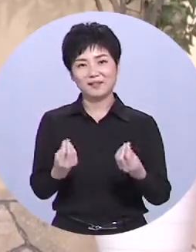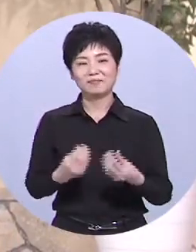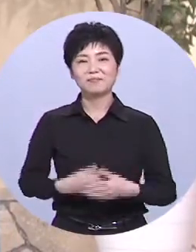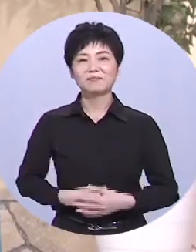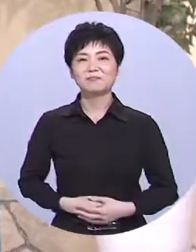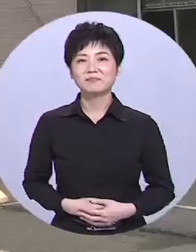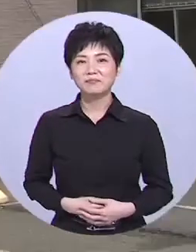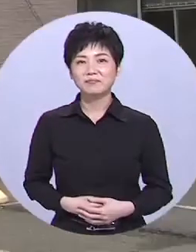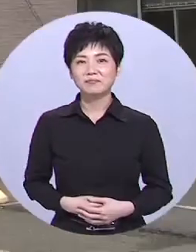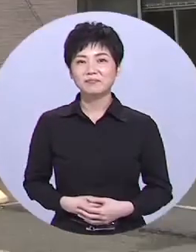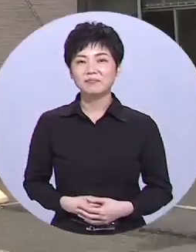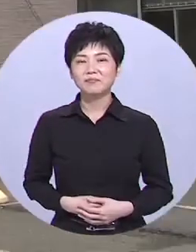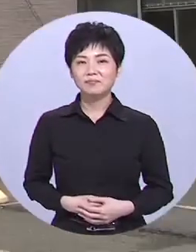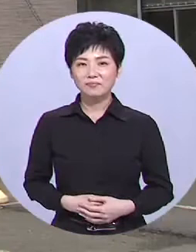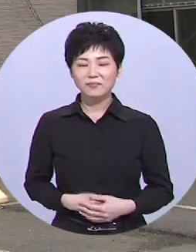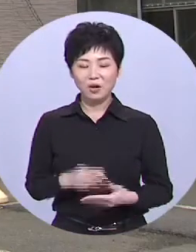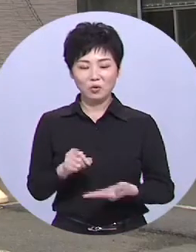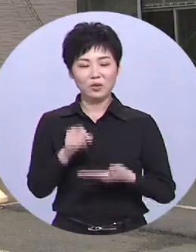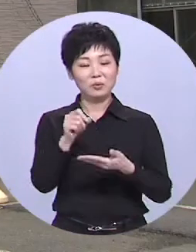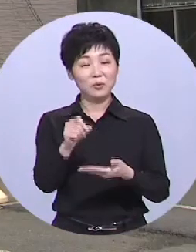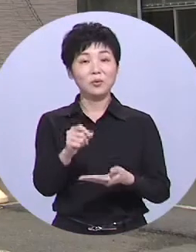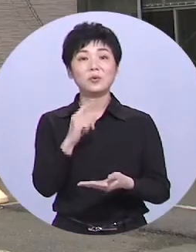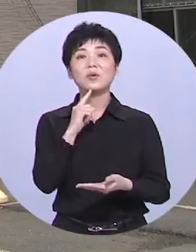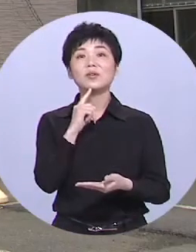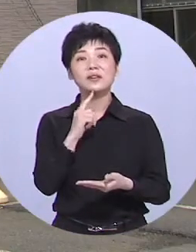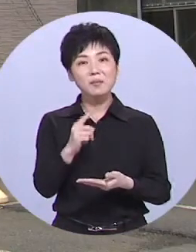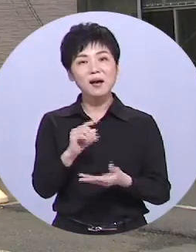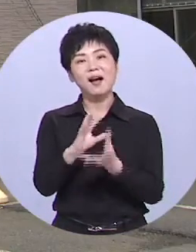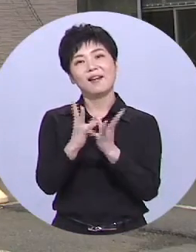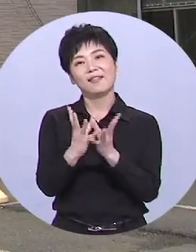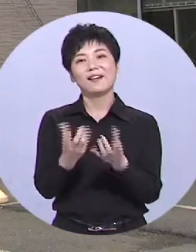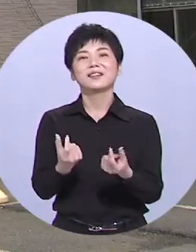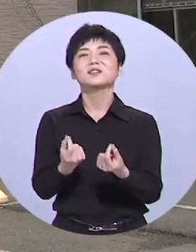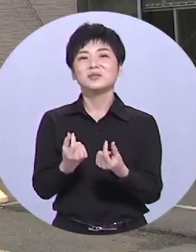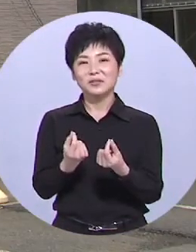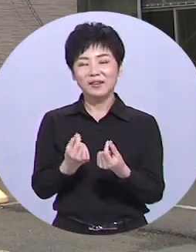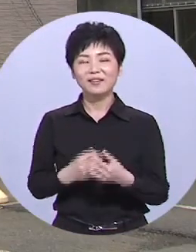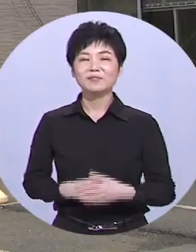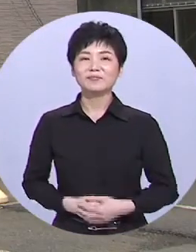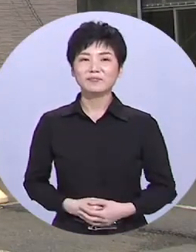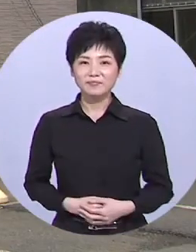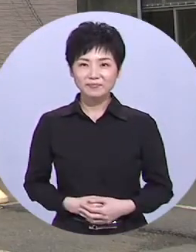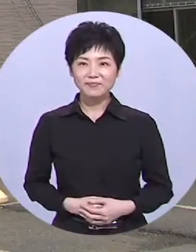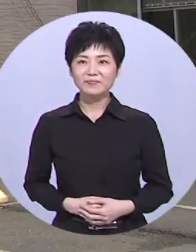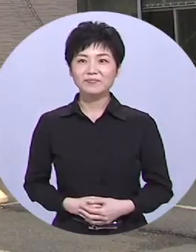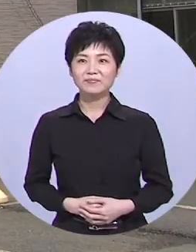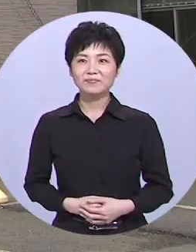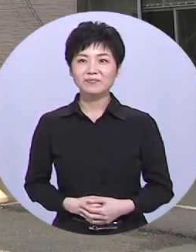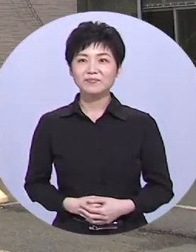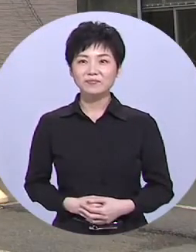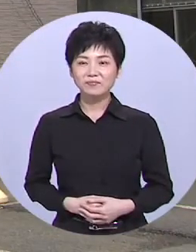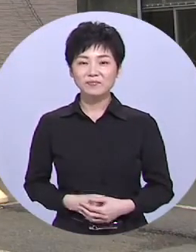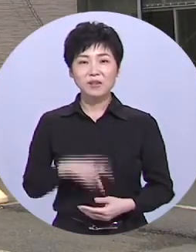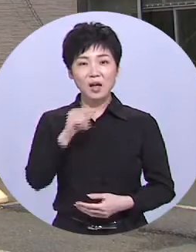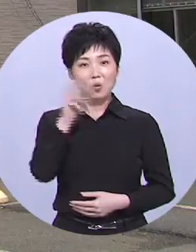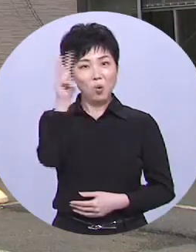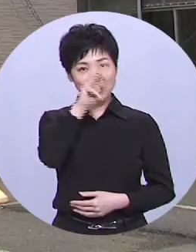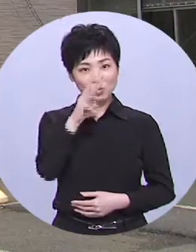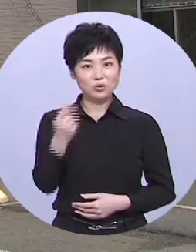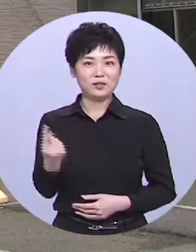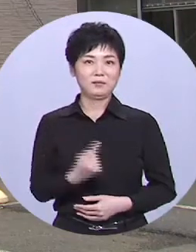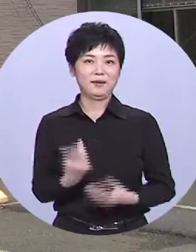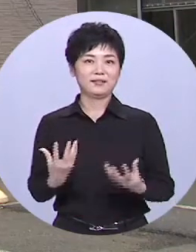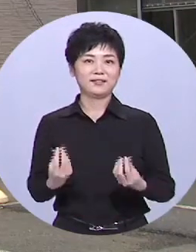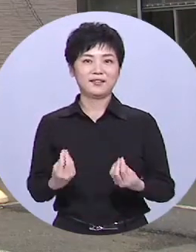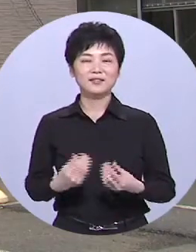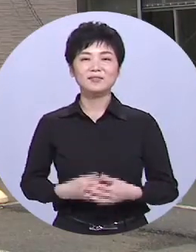どうぞ。 贈り物といえばまずはお花ですよね。ということでお花といえば